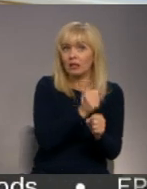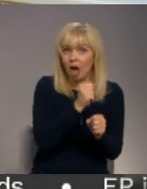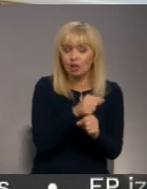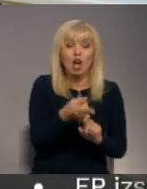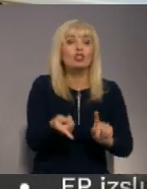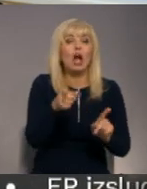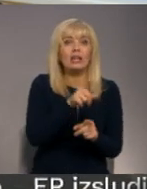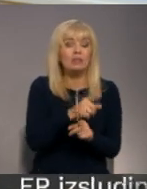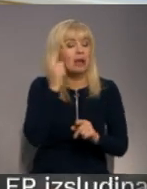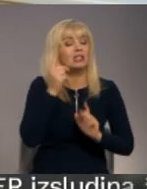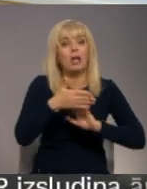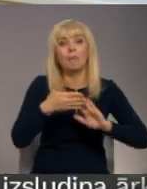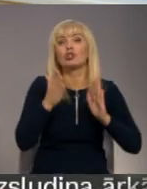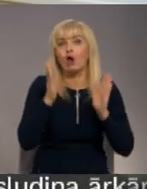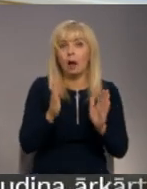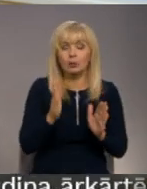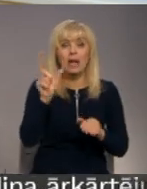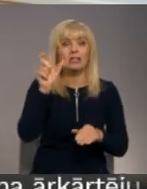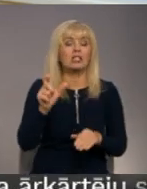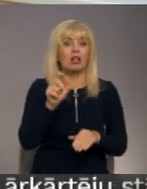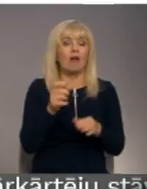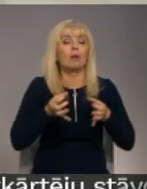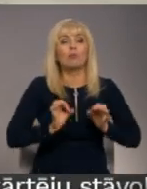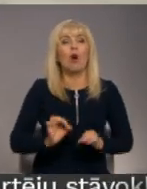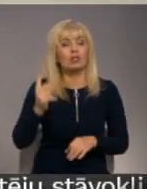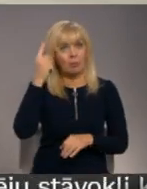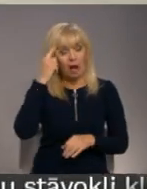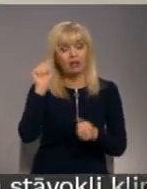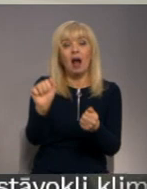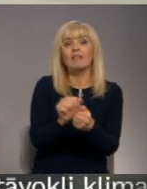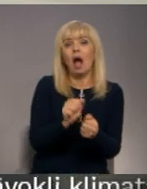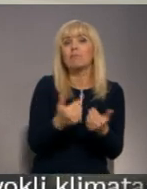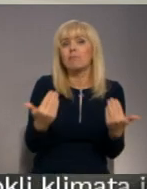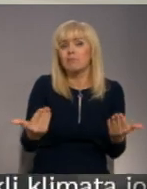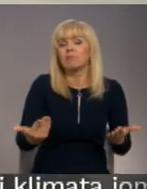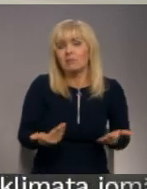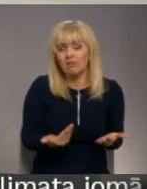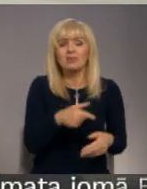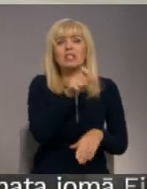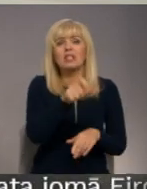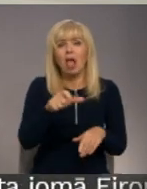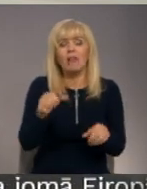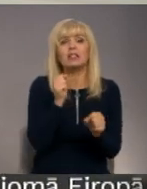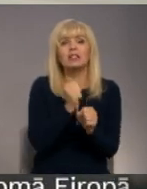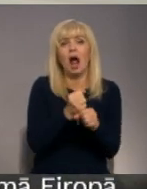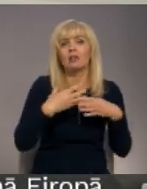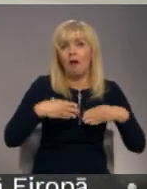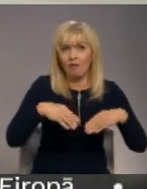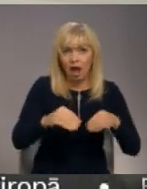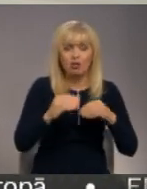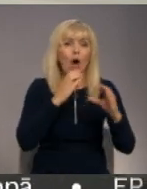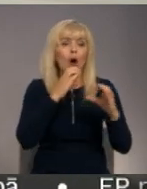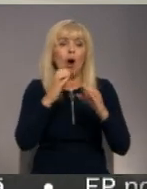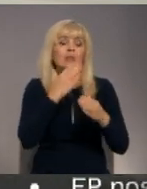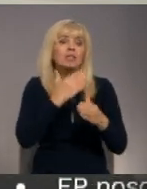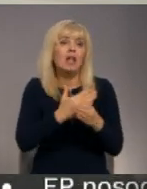šai saprašanai jānotiek cilvēku prātos, profesionāļu prātos. Dabā jau šie cilvēki strādā un viņi veic un viņi komunicē savā